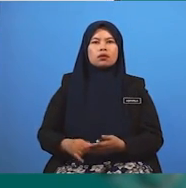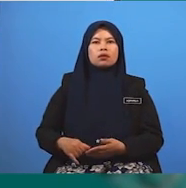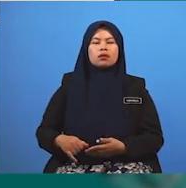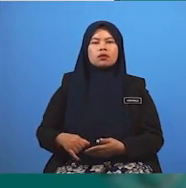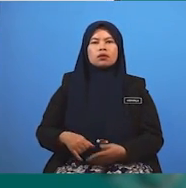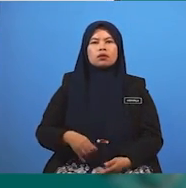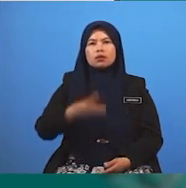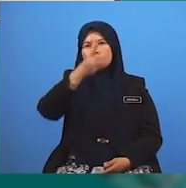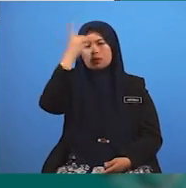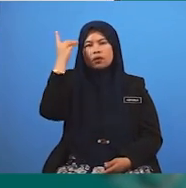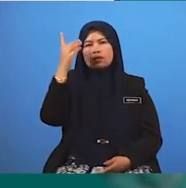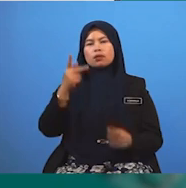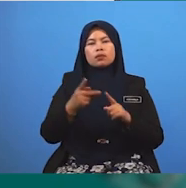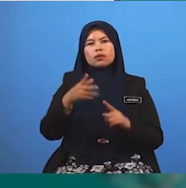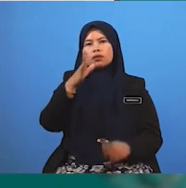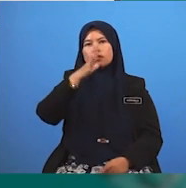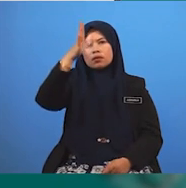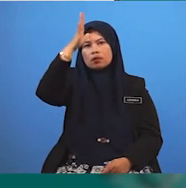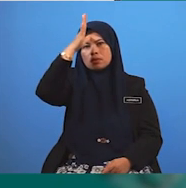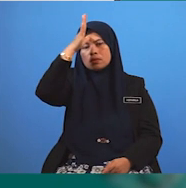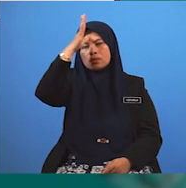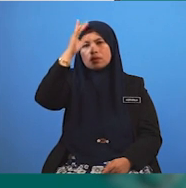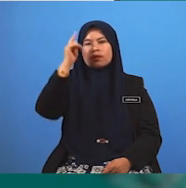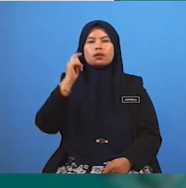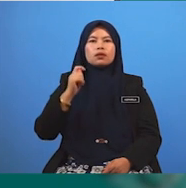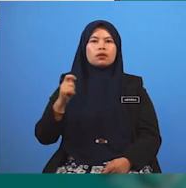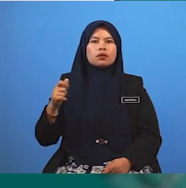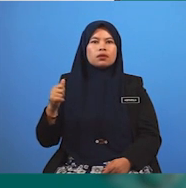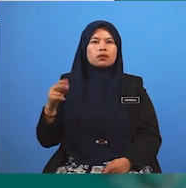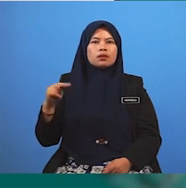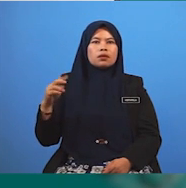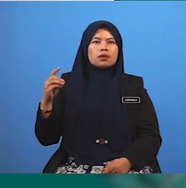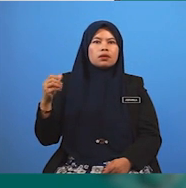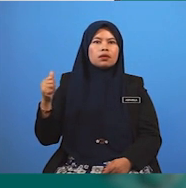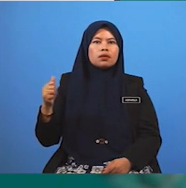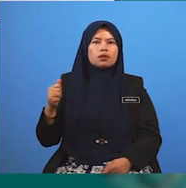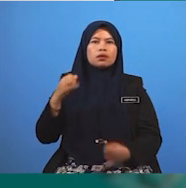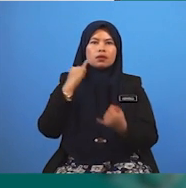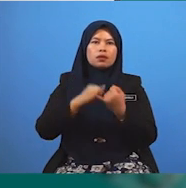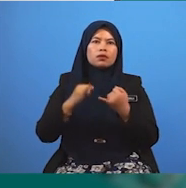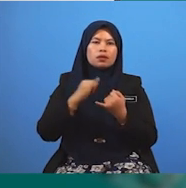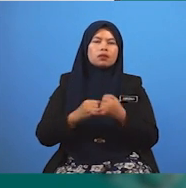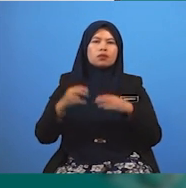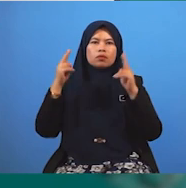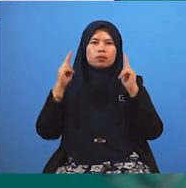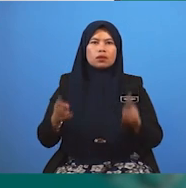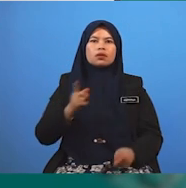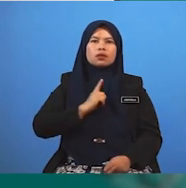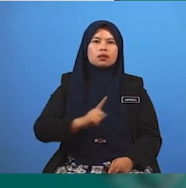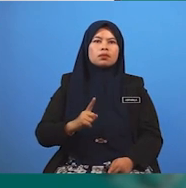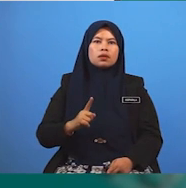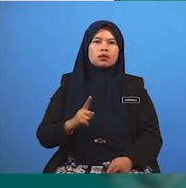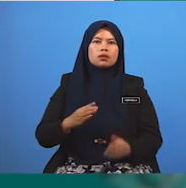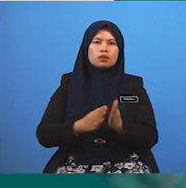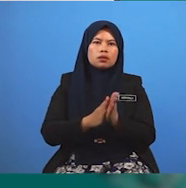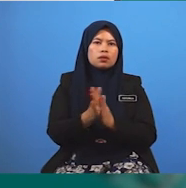akhir berlakunya hari kiamat ialah, yang pertama, umat Islam akan disesatkan oleh Dajjal